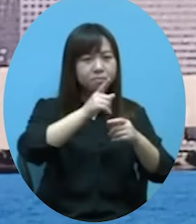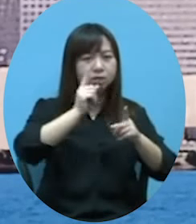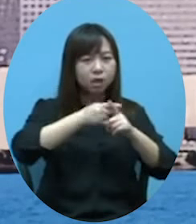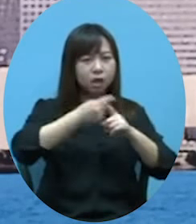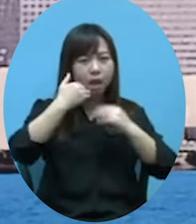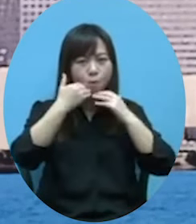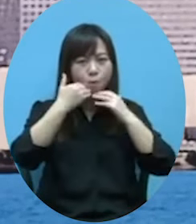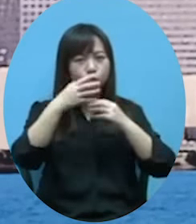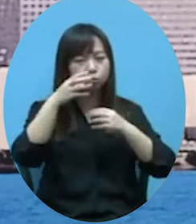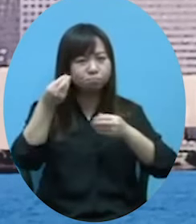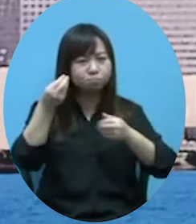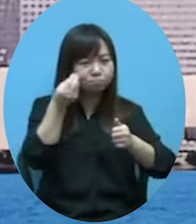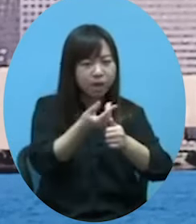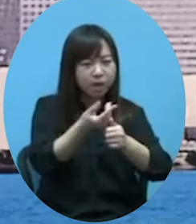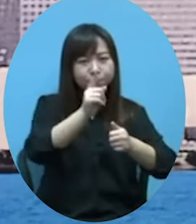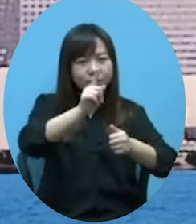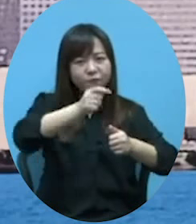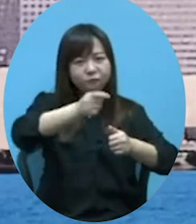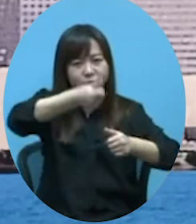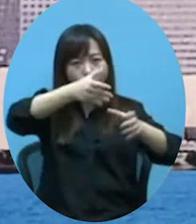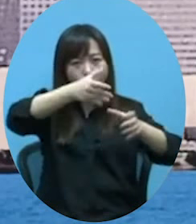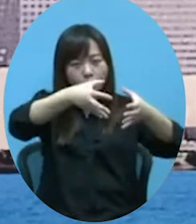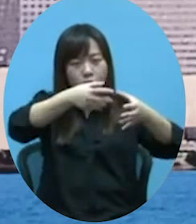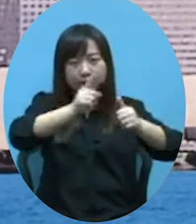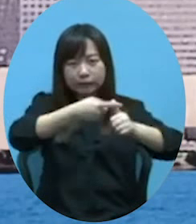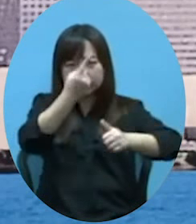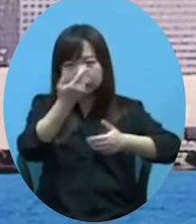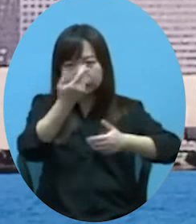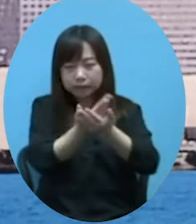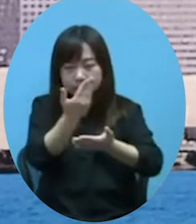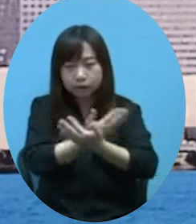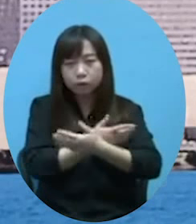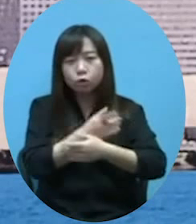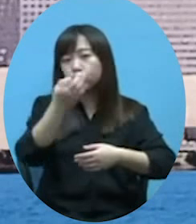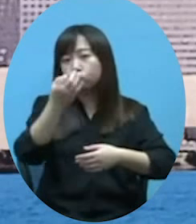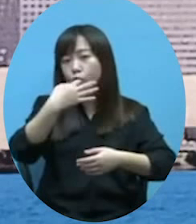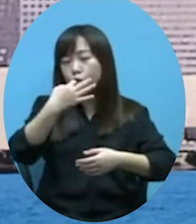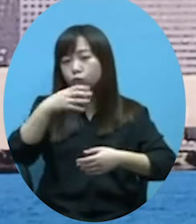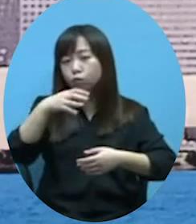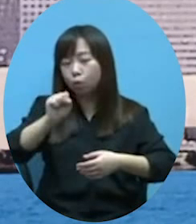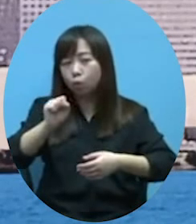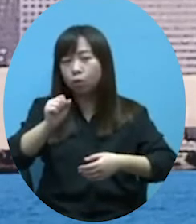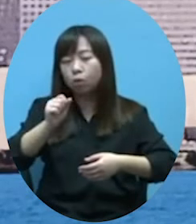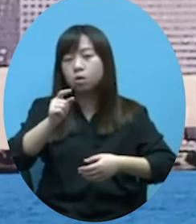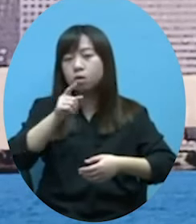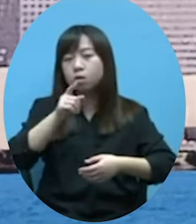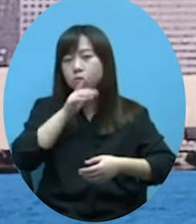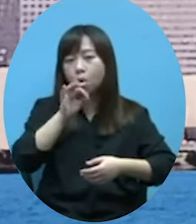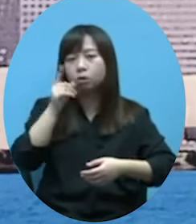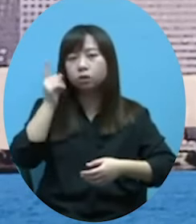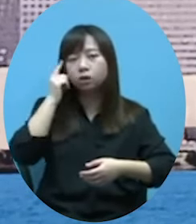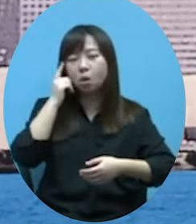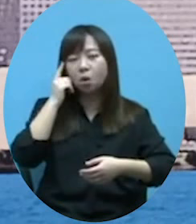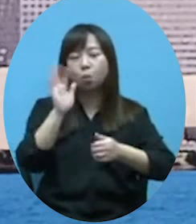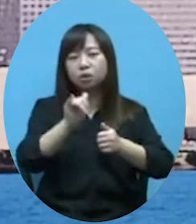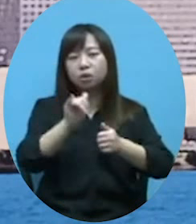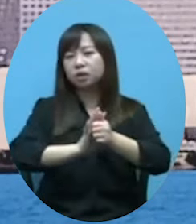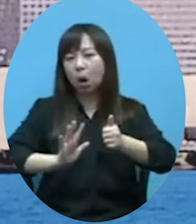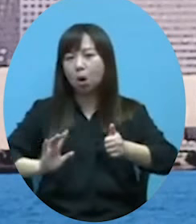病人在確診中有沒有說哪些會優先而用藥的時候有沒有一些你已知的副作用